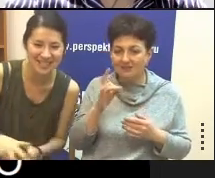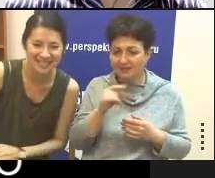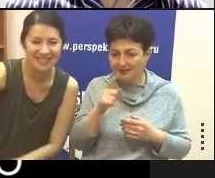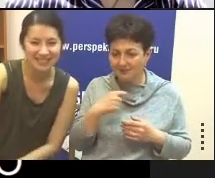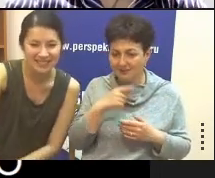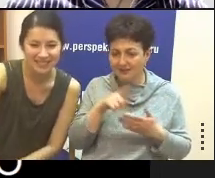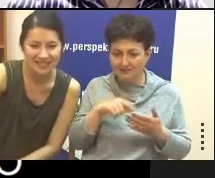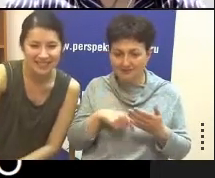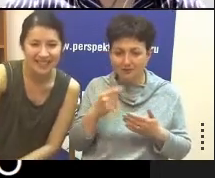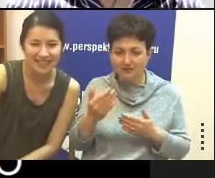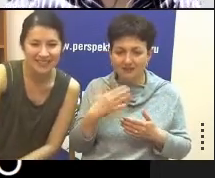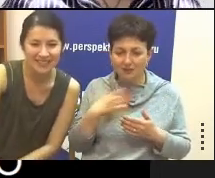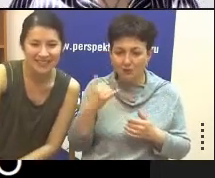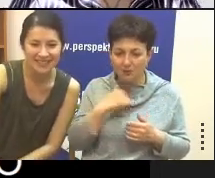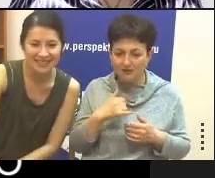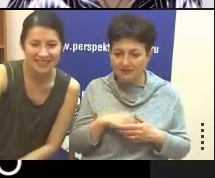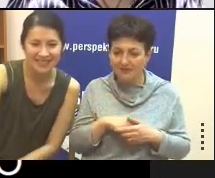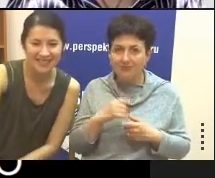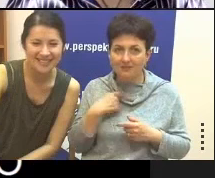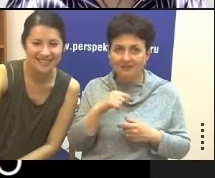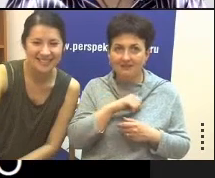гость. Спасибо, зовите еще.